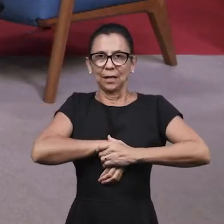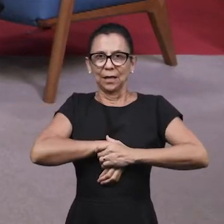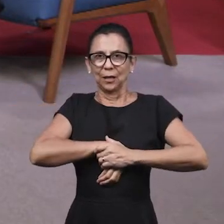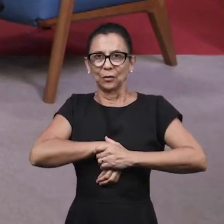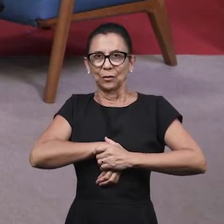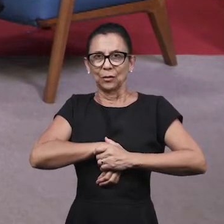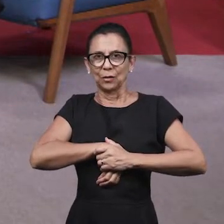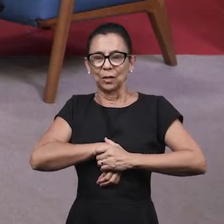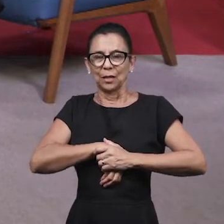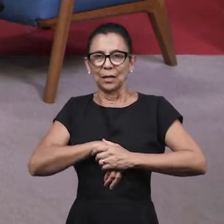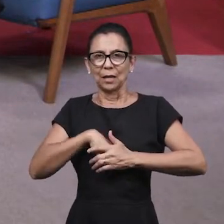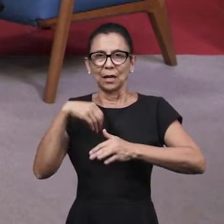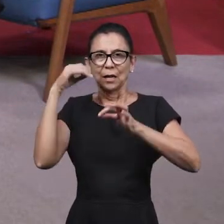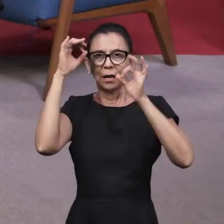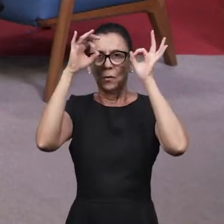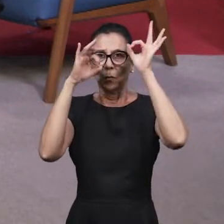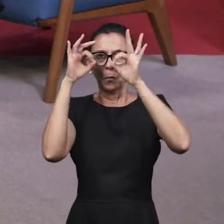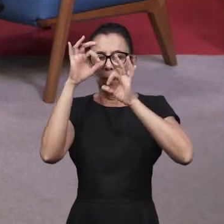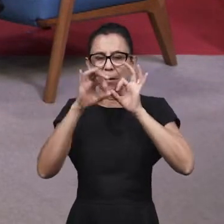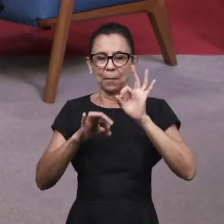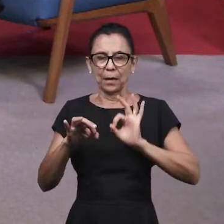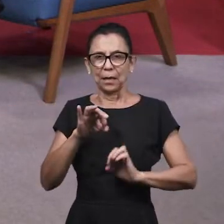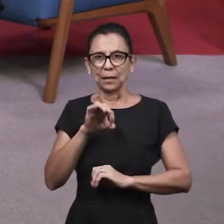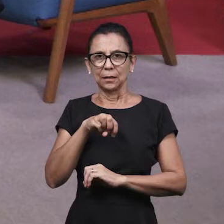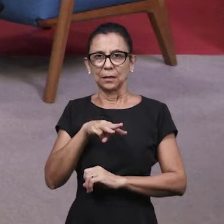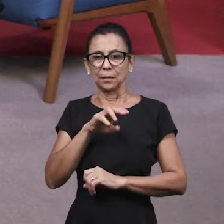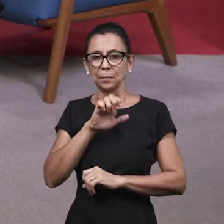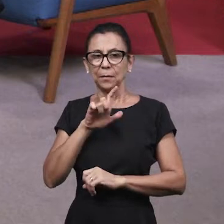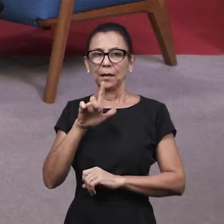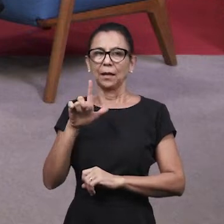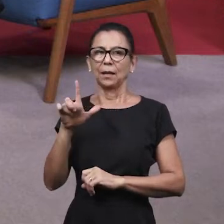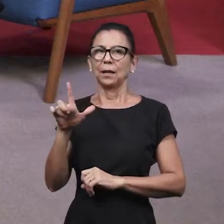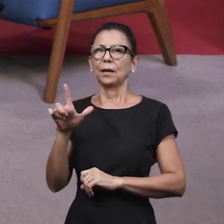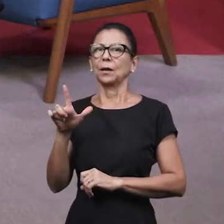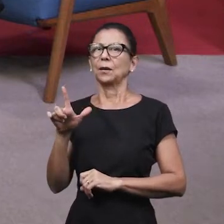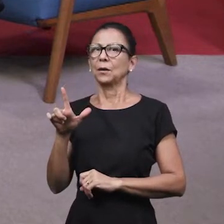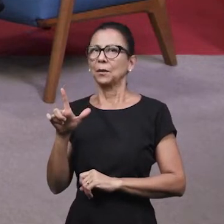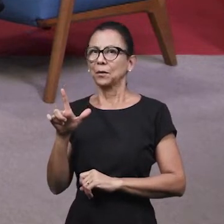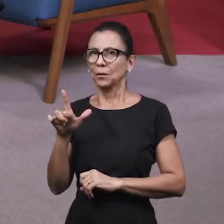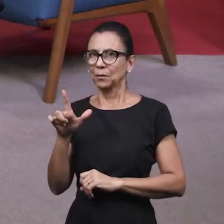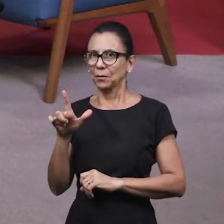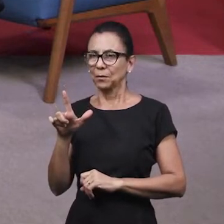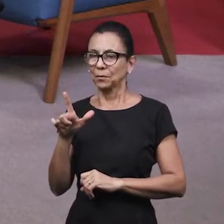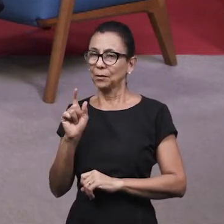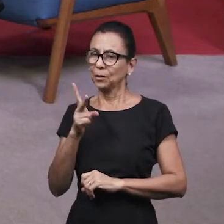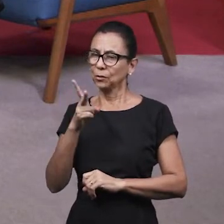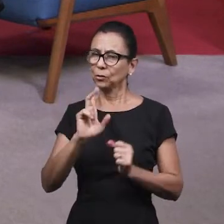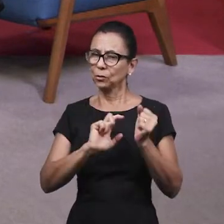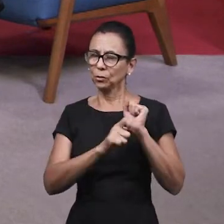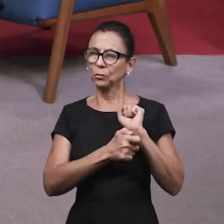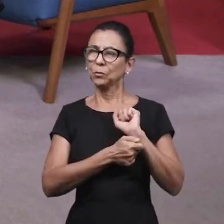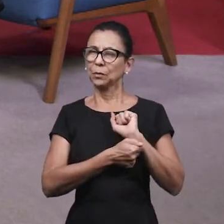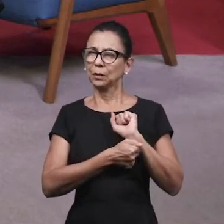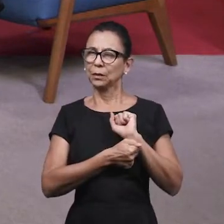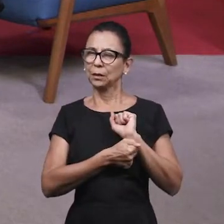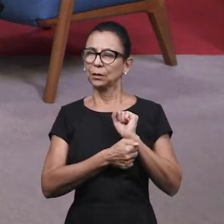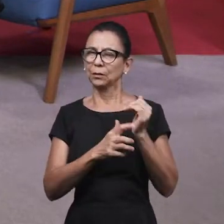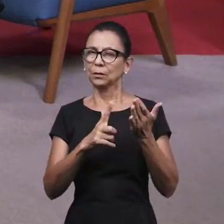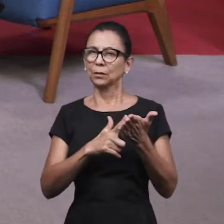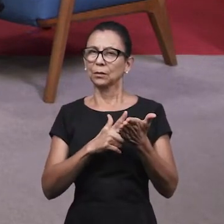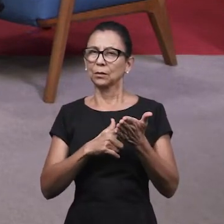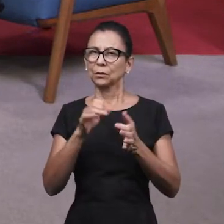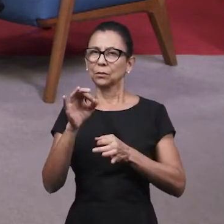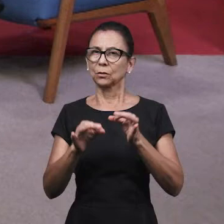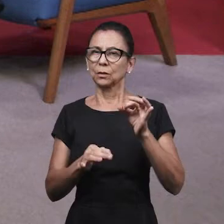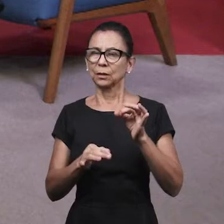fait. Et Samson a continué avec l'énigme qui se trouve en Juge 14, 14. On va